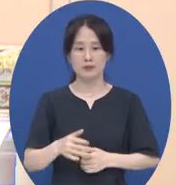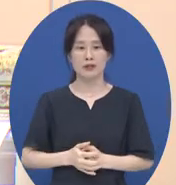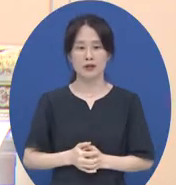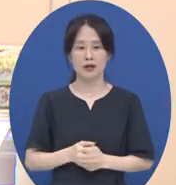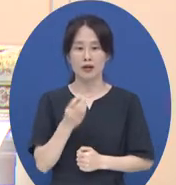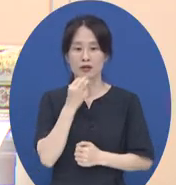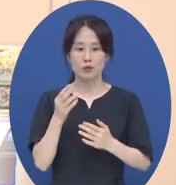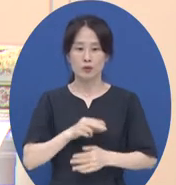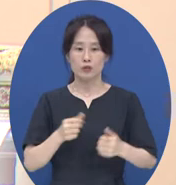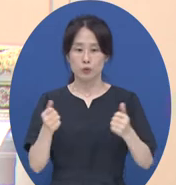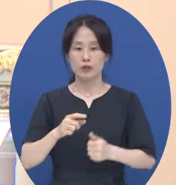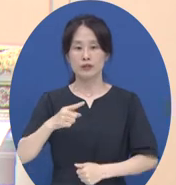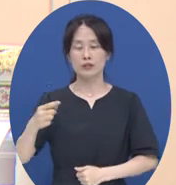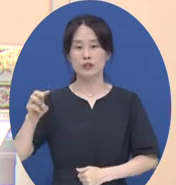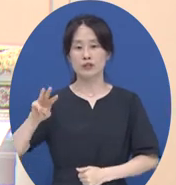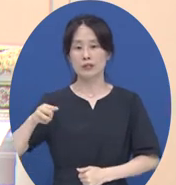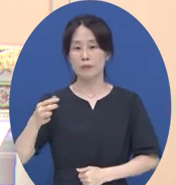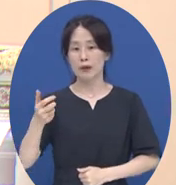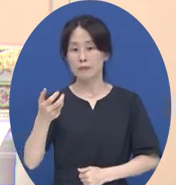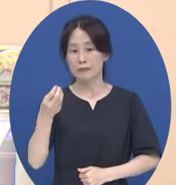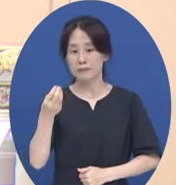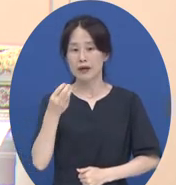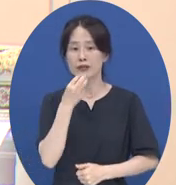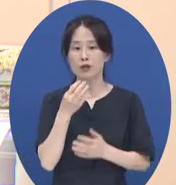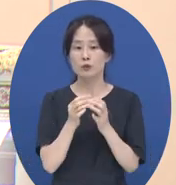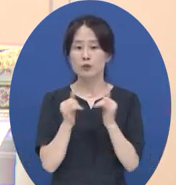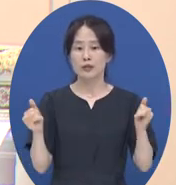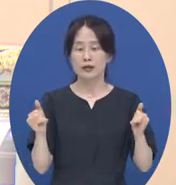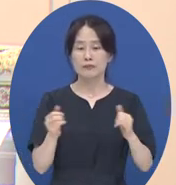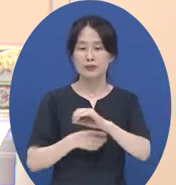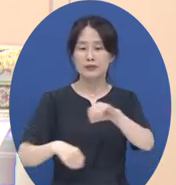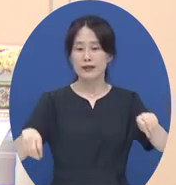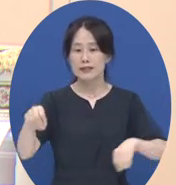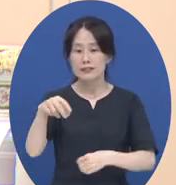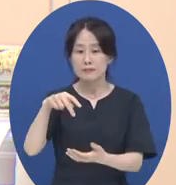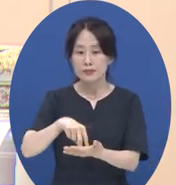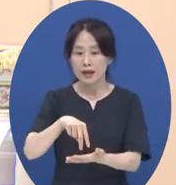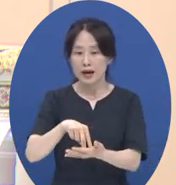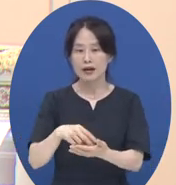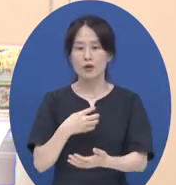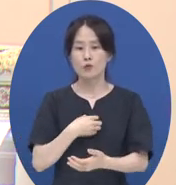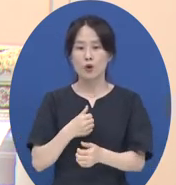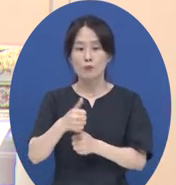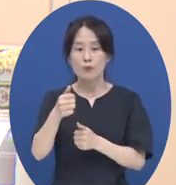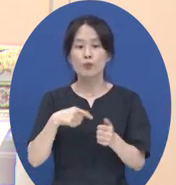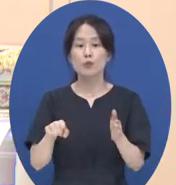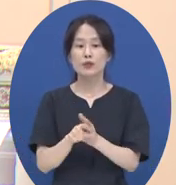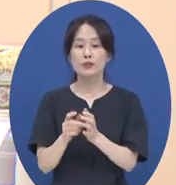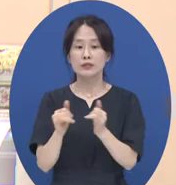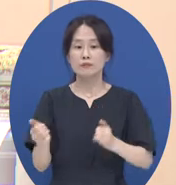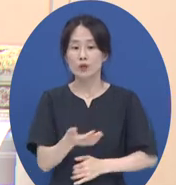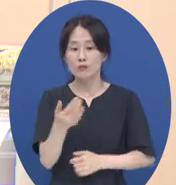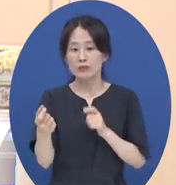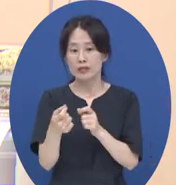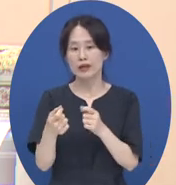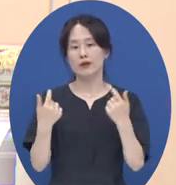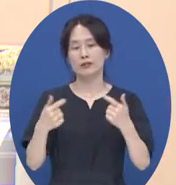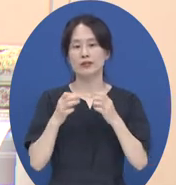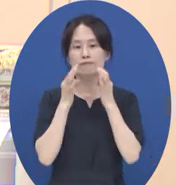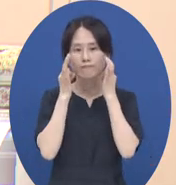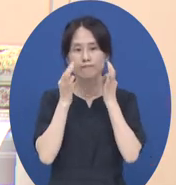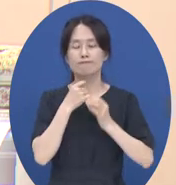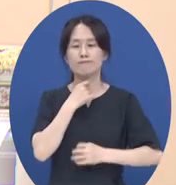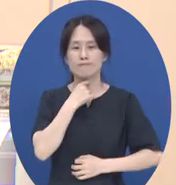경기도의회는 1380만 경기도민의 대의기관으로서 위기 극복을 위해 도민 여러분 곁에서